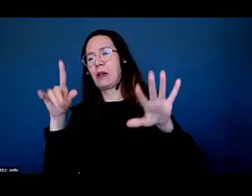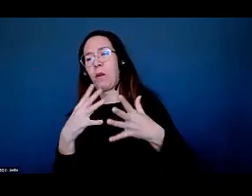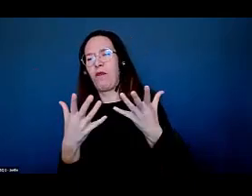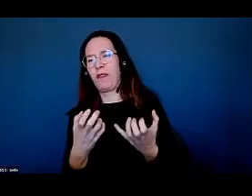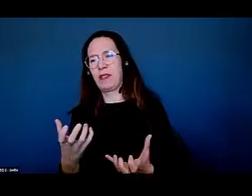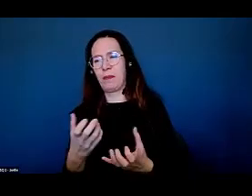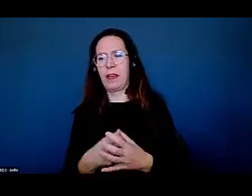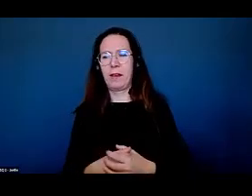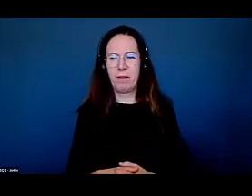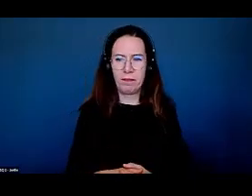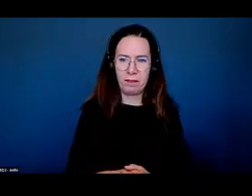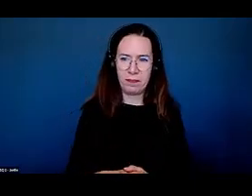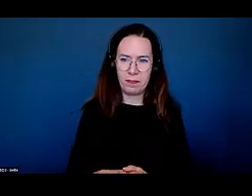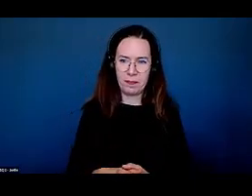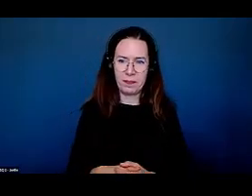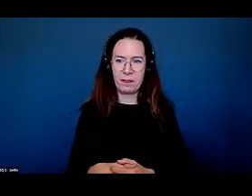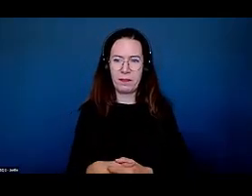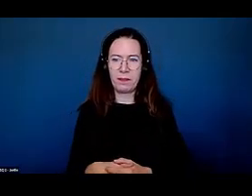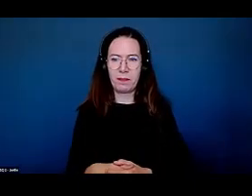délibérée.